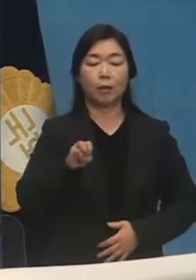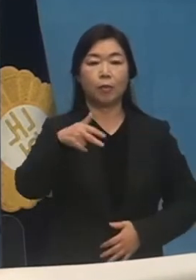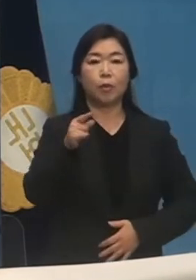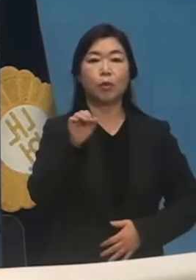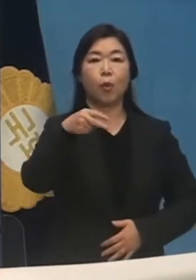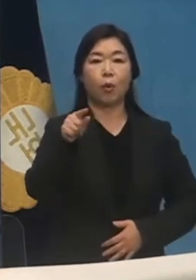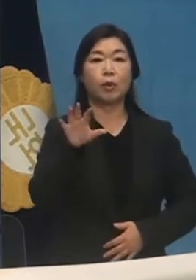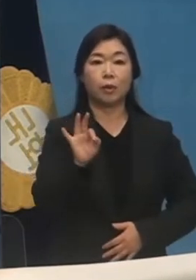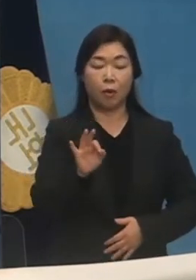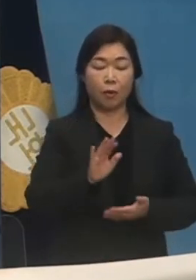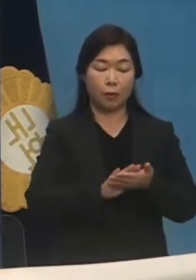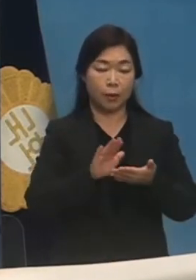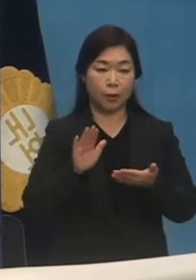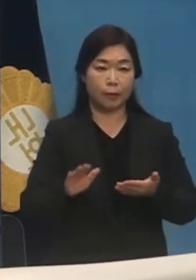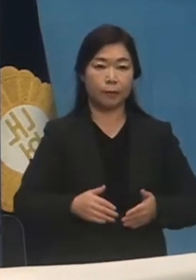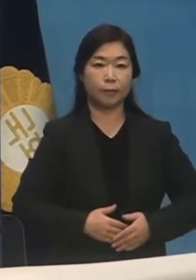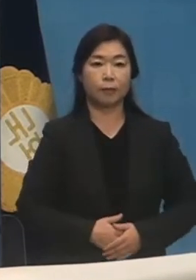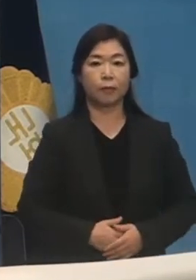국회의원입니다.